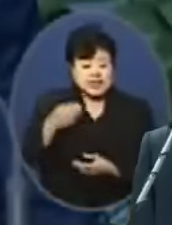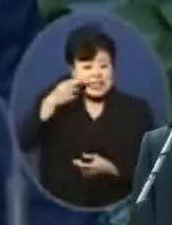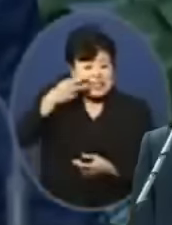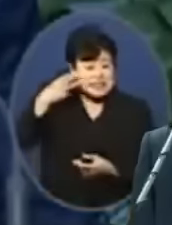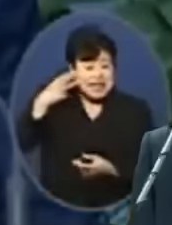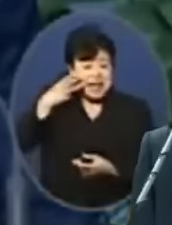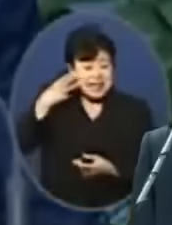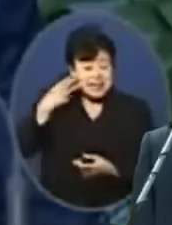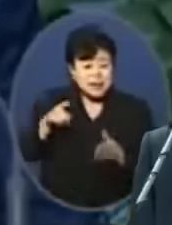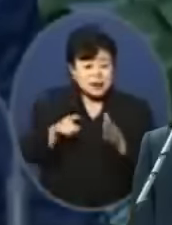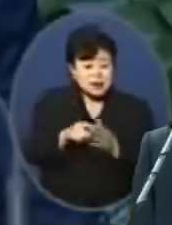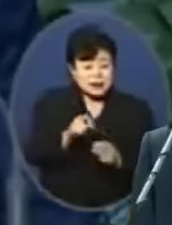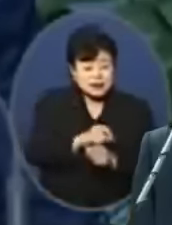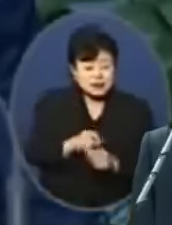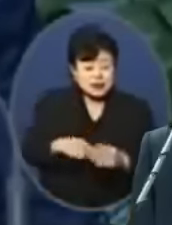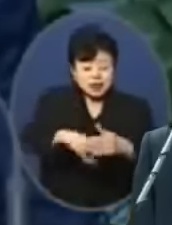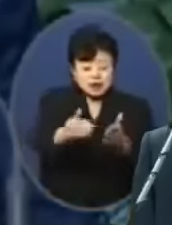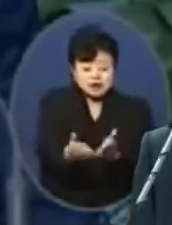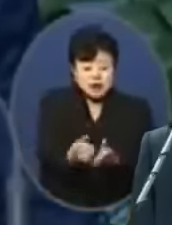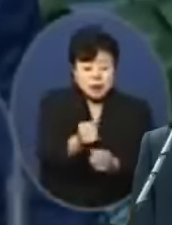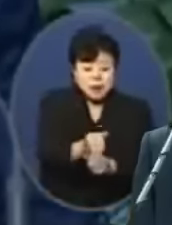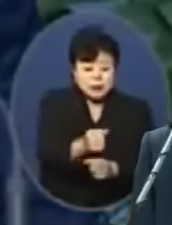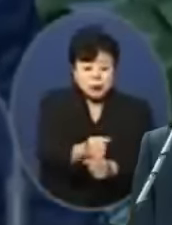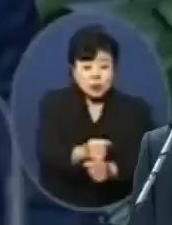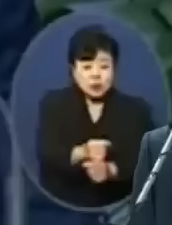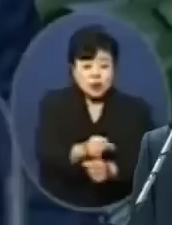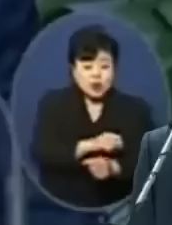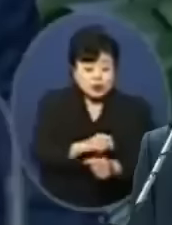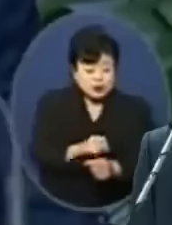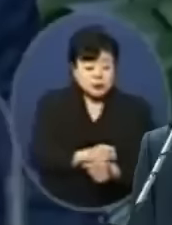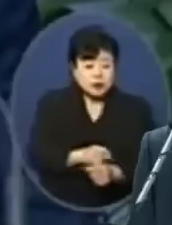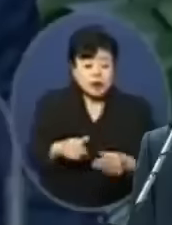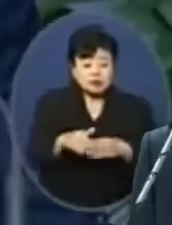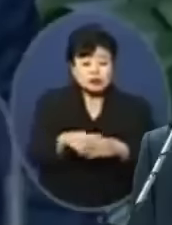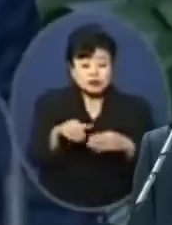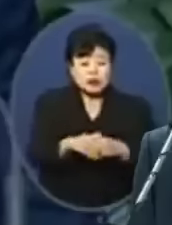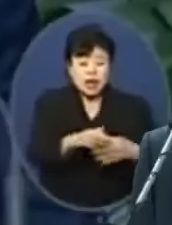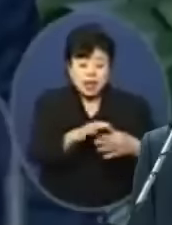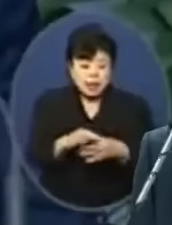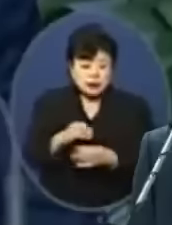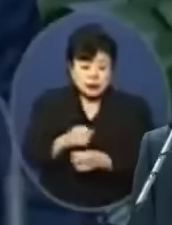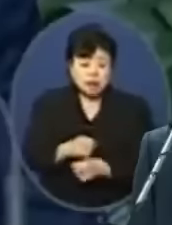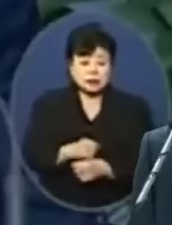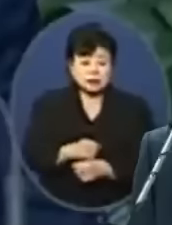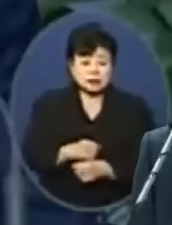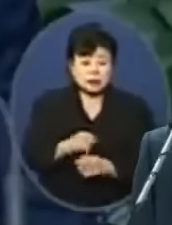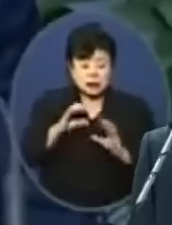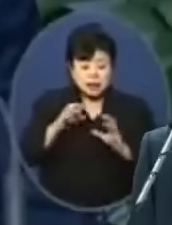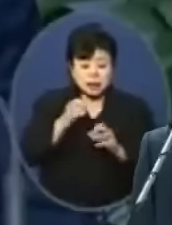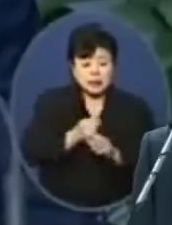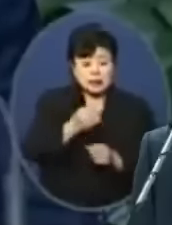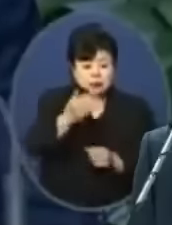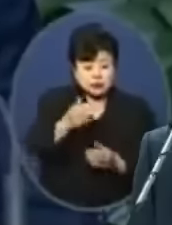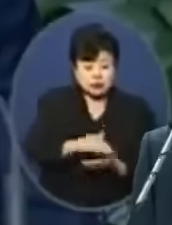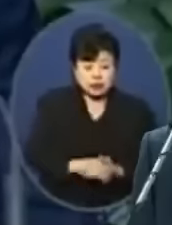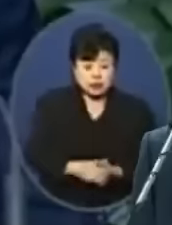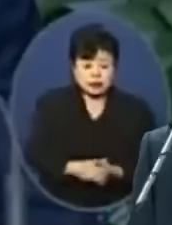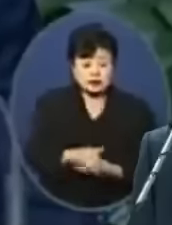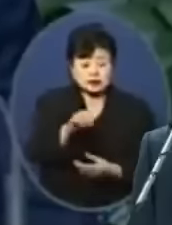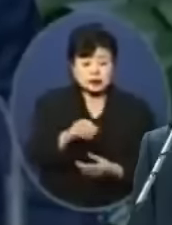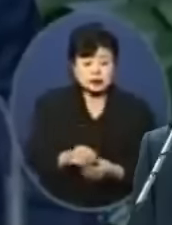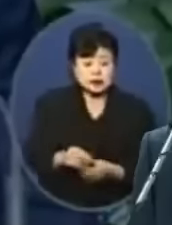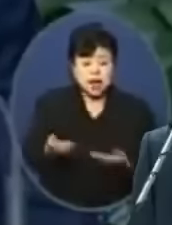인디언들을 위해서 특별한 구역을 만들어 놓고 특별한 문화를 유지하도록 정부가 만들어 주었는데,